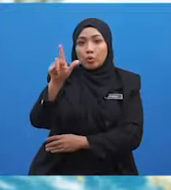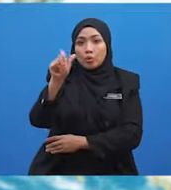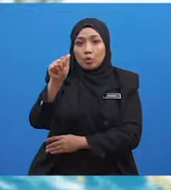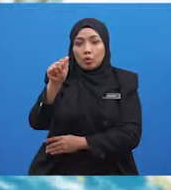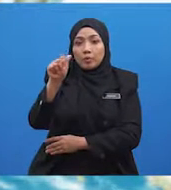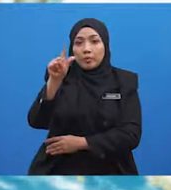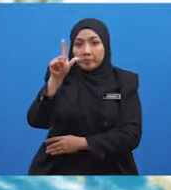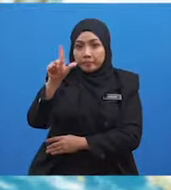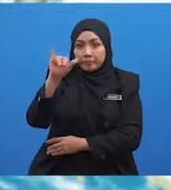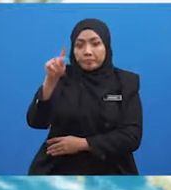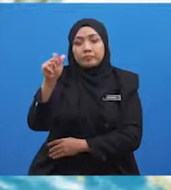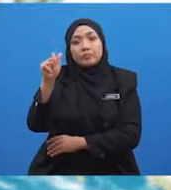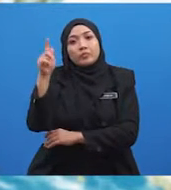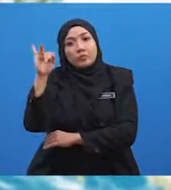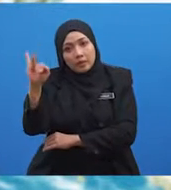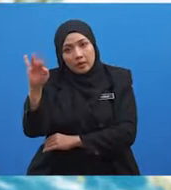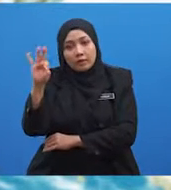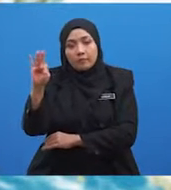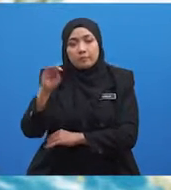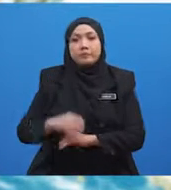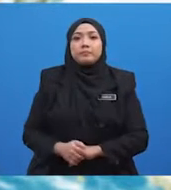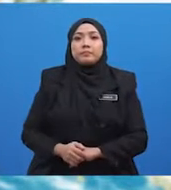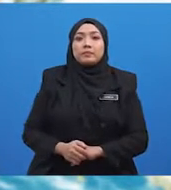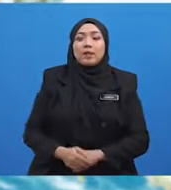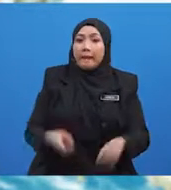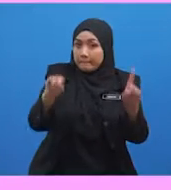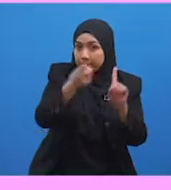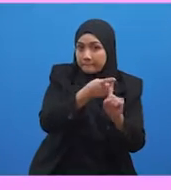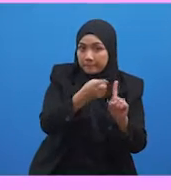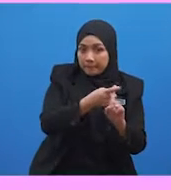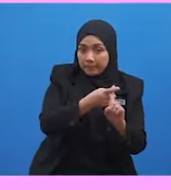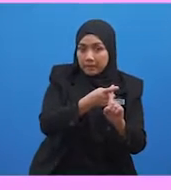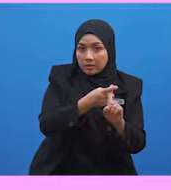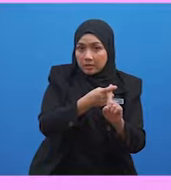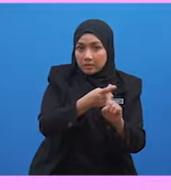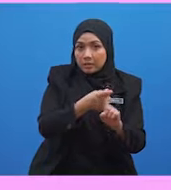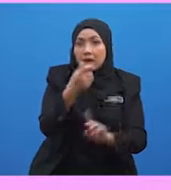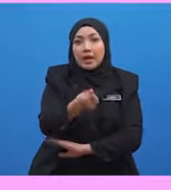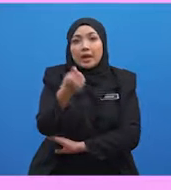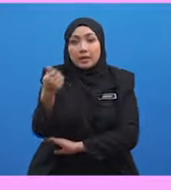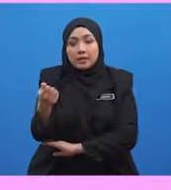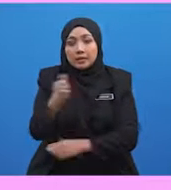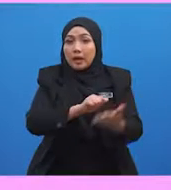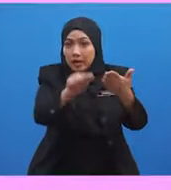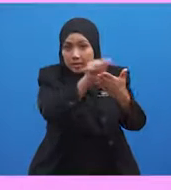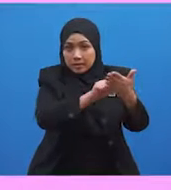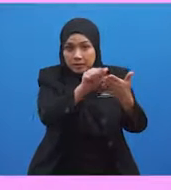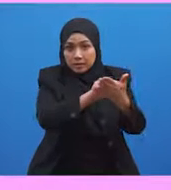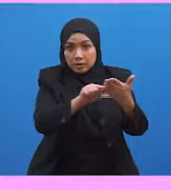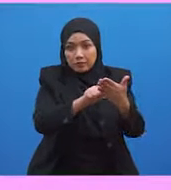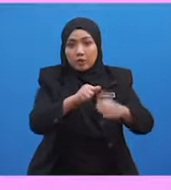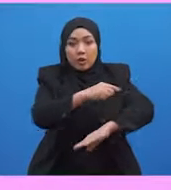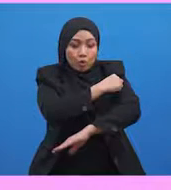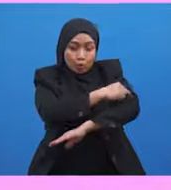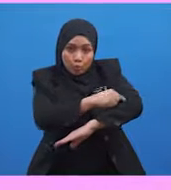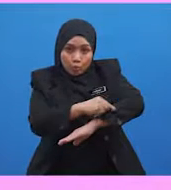Alat membuat keputusan kualitatif yang pertama ialah analisis tulang ikan. Dikenali